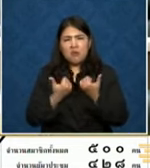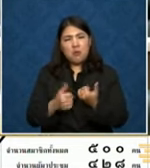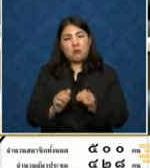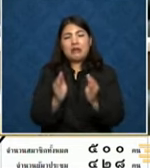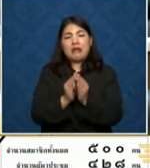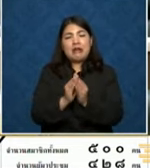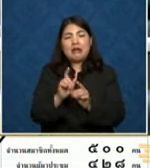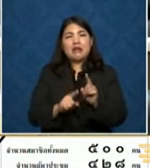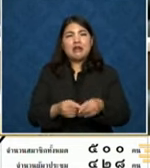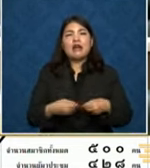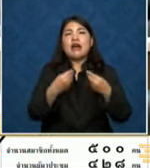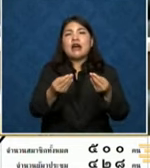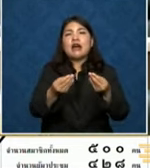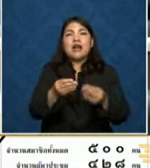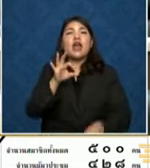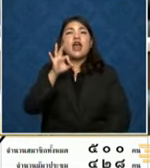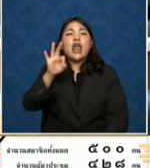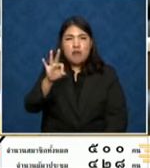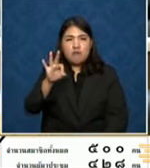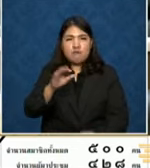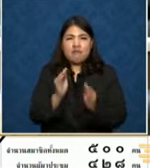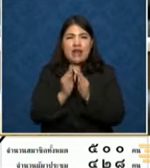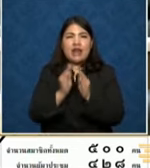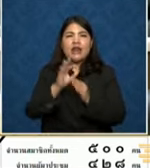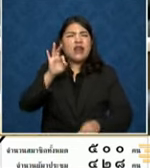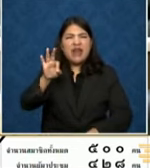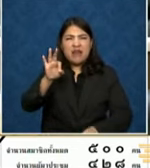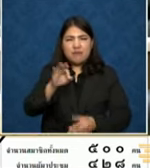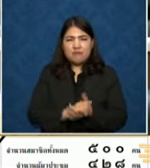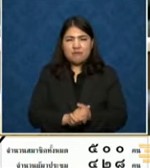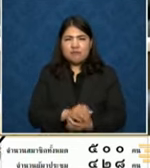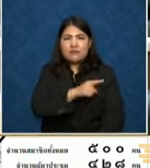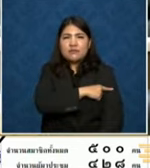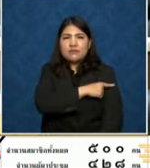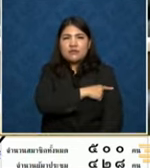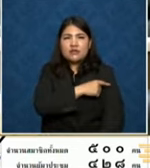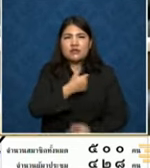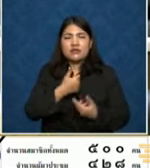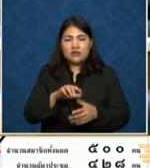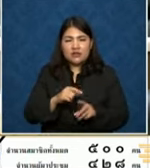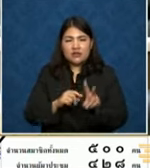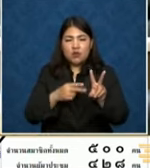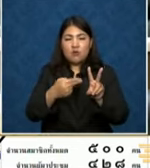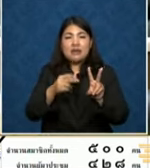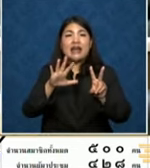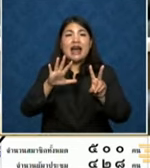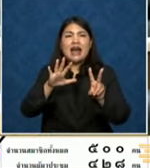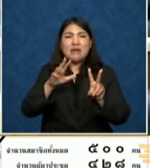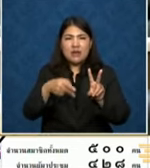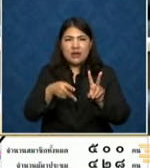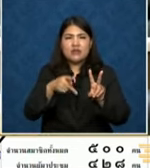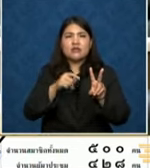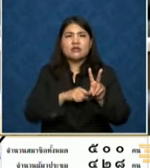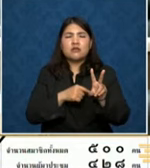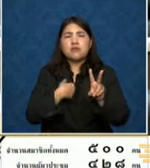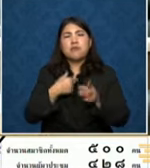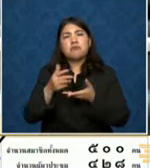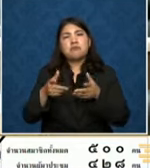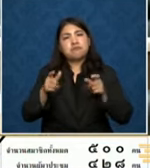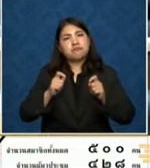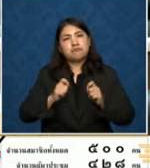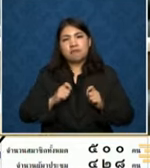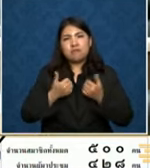านครับ F ครับท่านประธานครับปริญญาตรีเงินเดือน 25,000 ครับท่านประธานครับขออนุญาตเลยนะครับว่